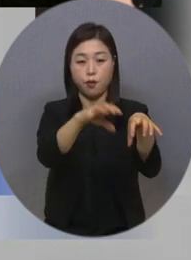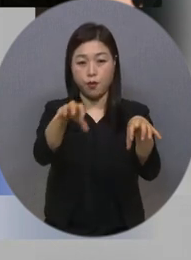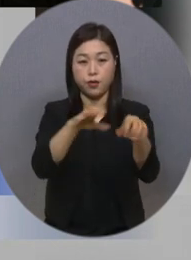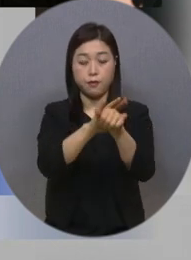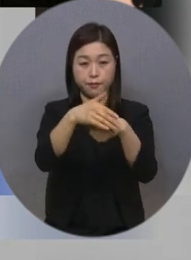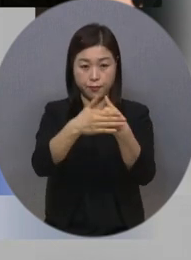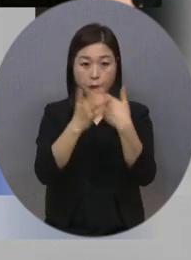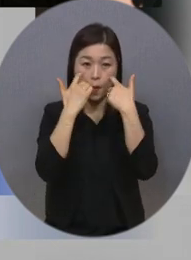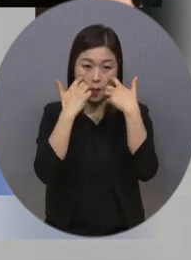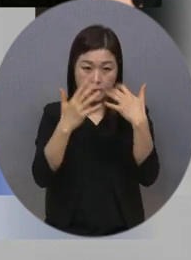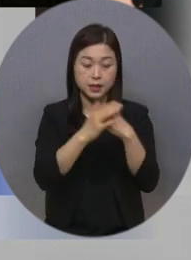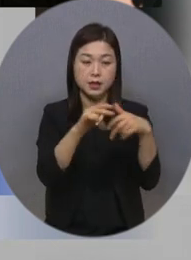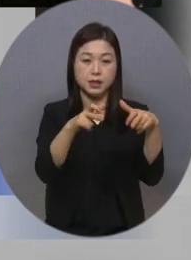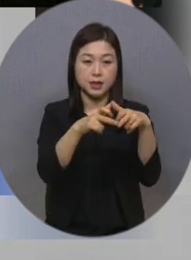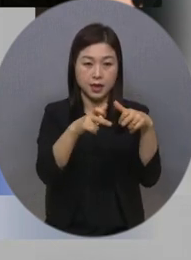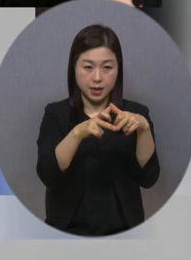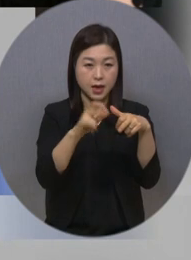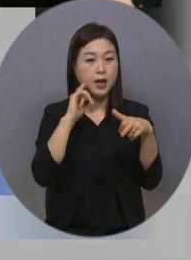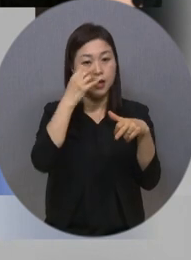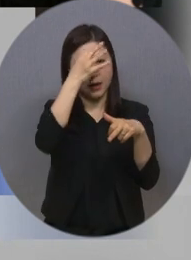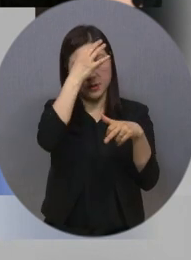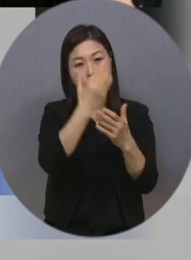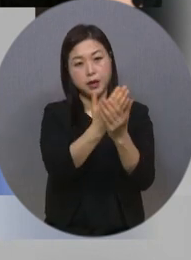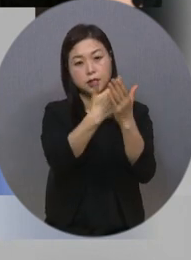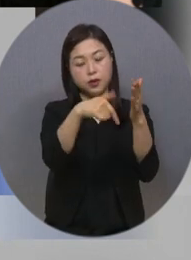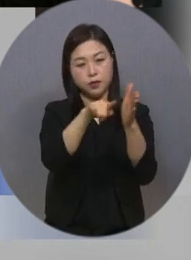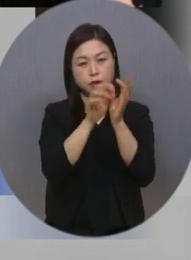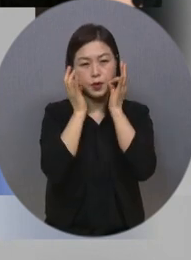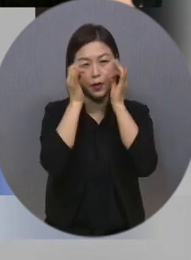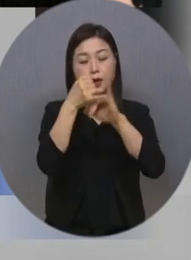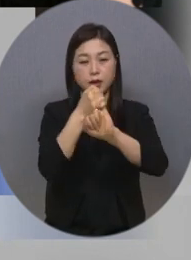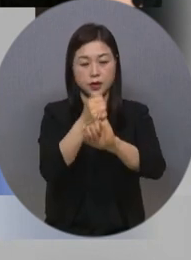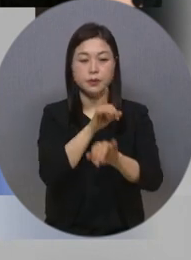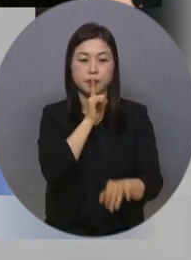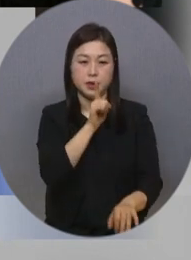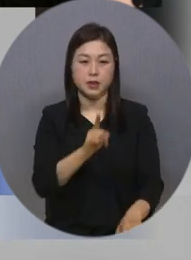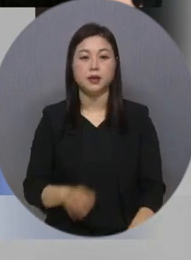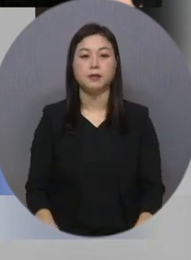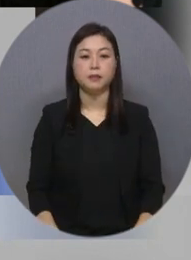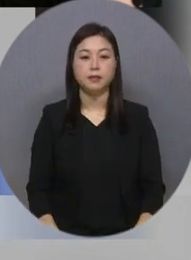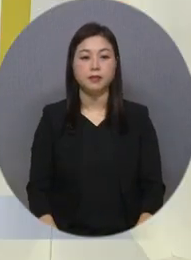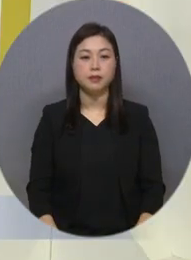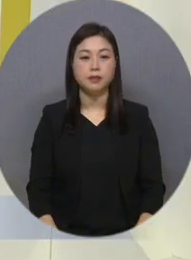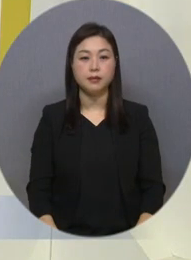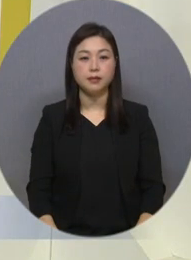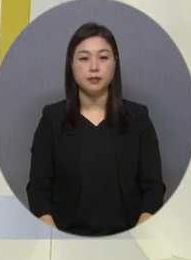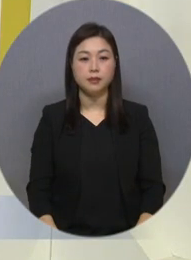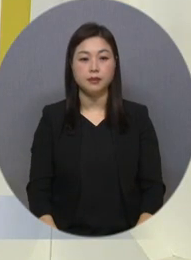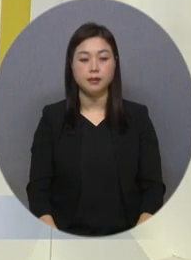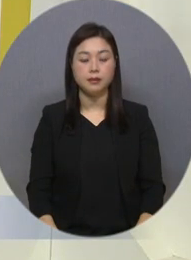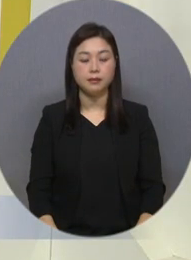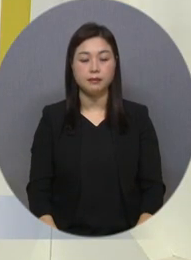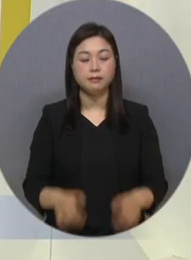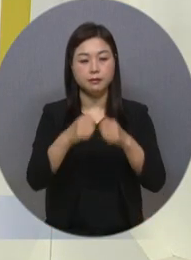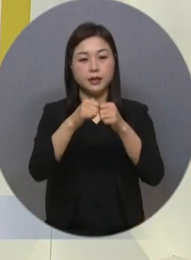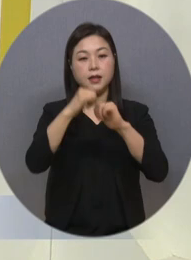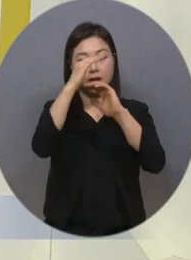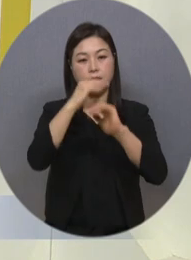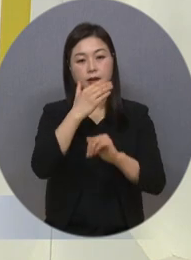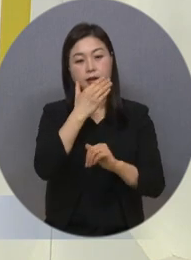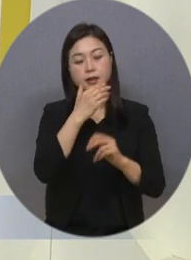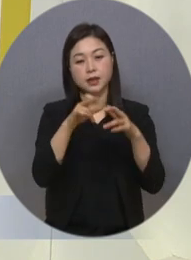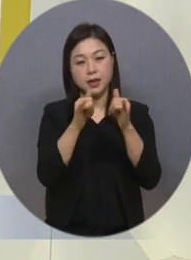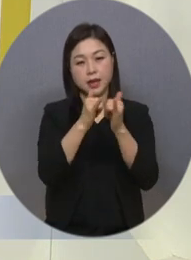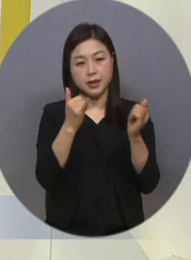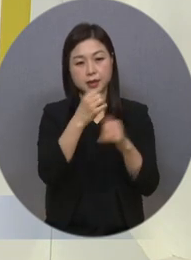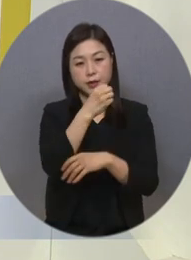협력을 강화하고 장애 예술이 발전하는데 최선을 다하겠다고 밝혔습니다 더 자세한 뉴스는 장애인